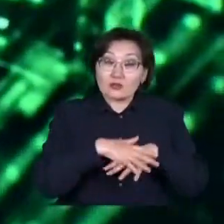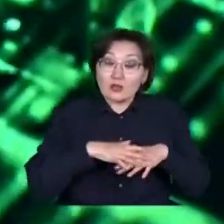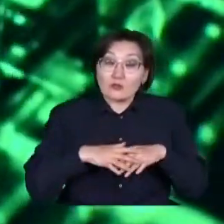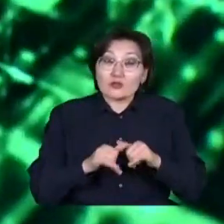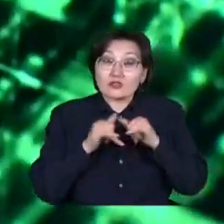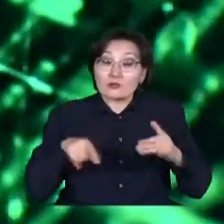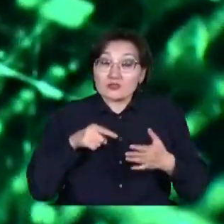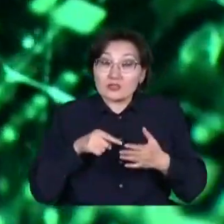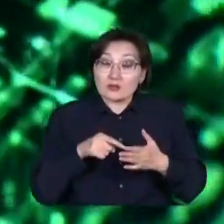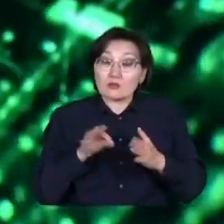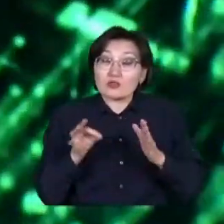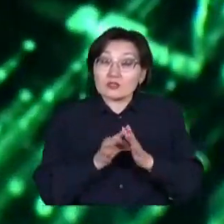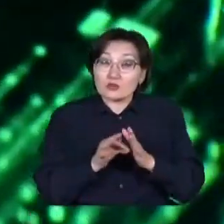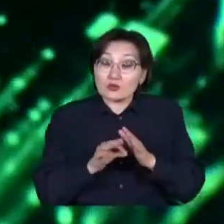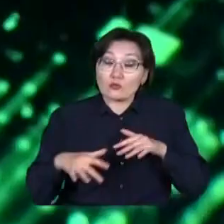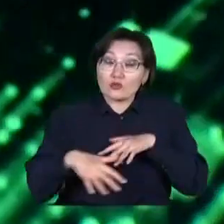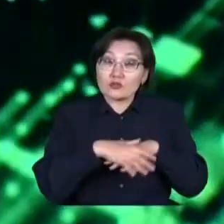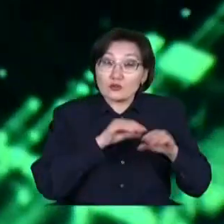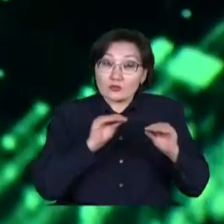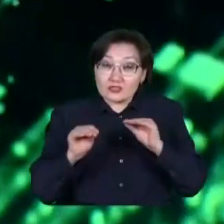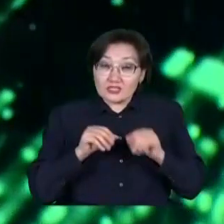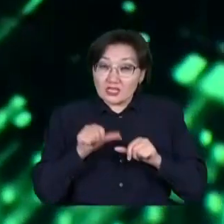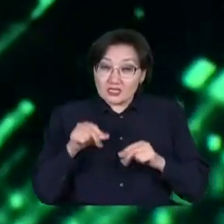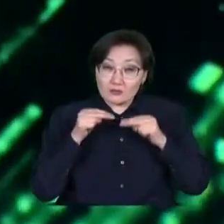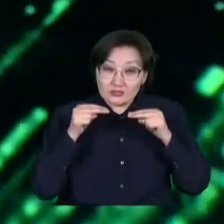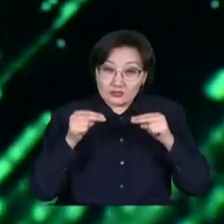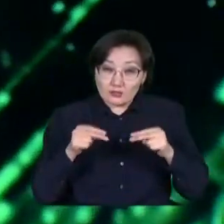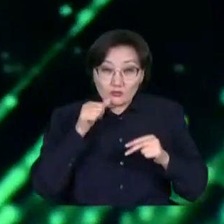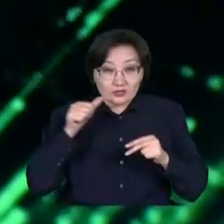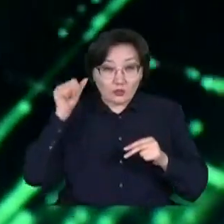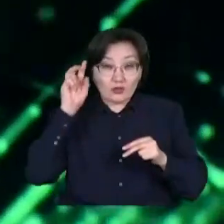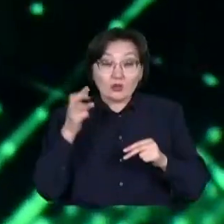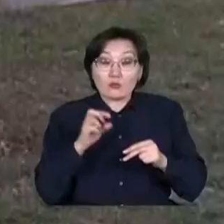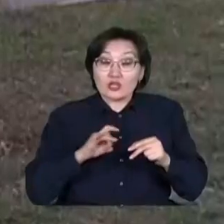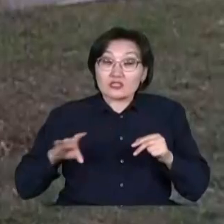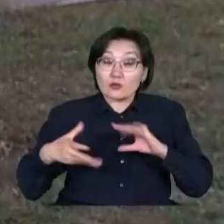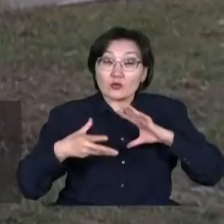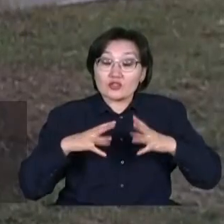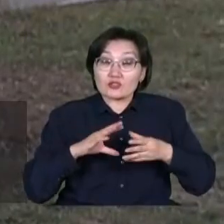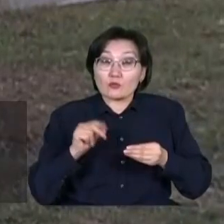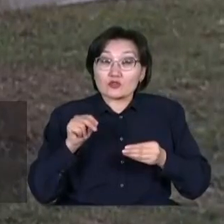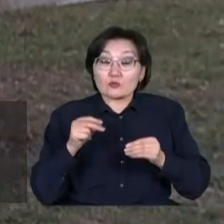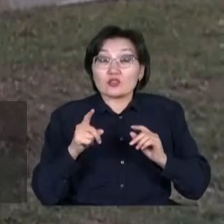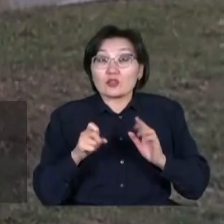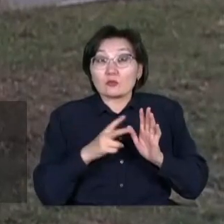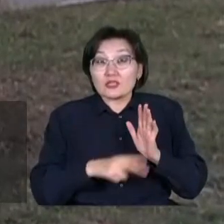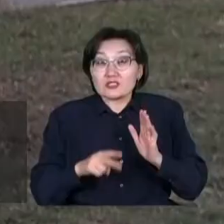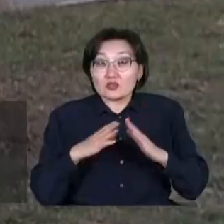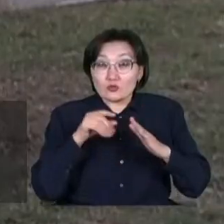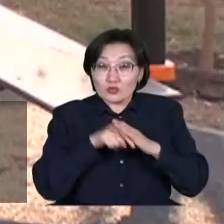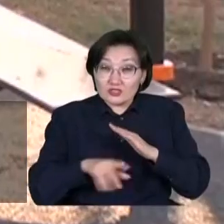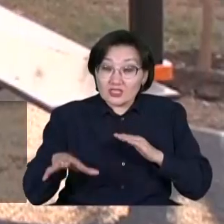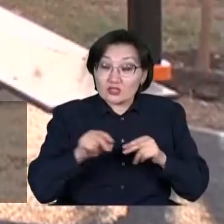мақсатында қоғамдық кеңістіктерді абаттандыруға ерекше назар аударылады. Былтыр Бостандық ауданында жалпы саны 170 аулаға